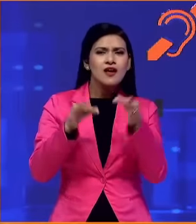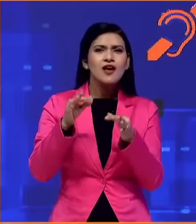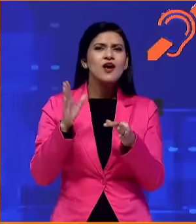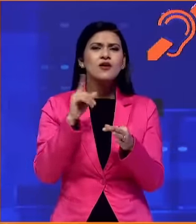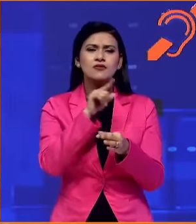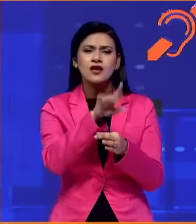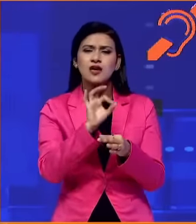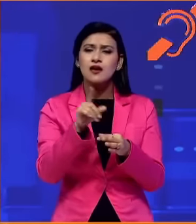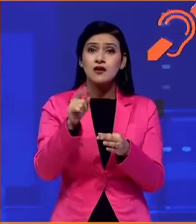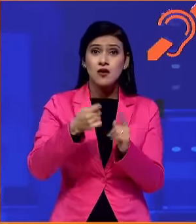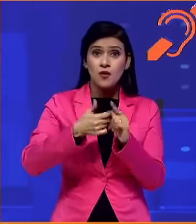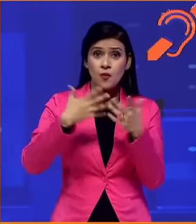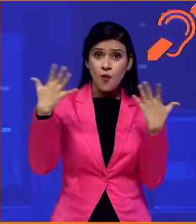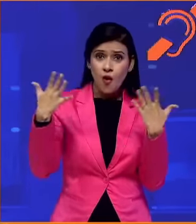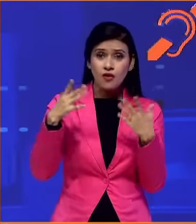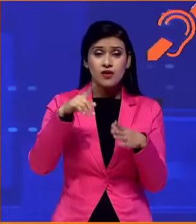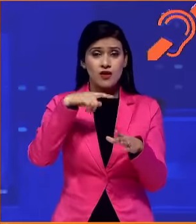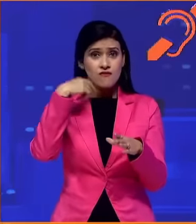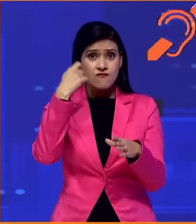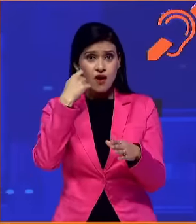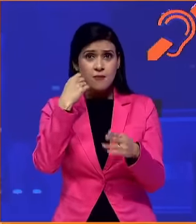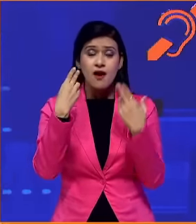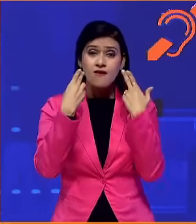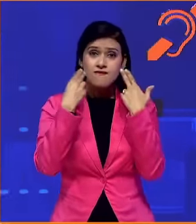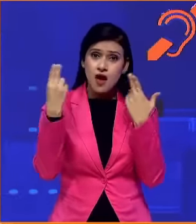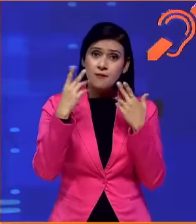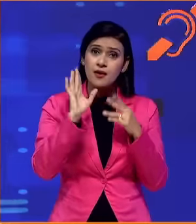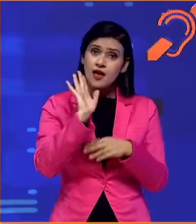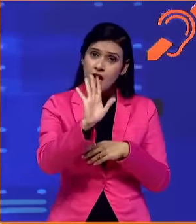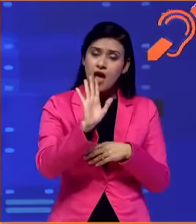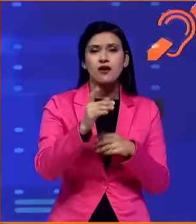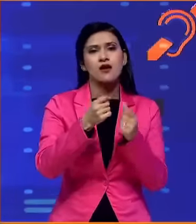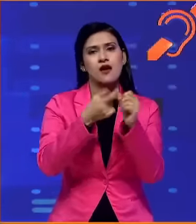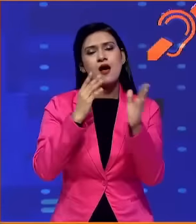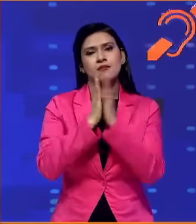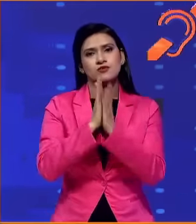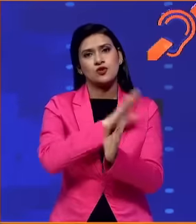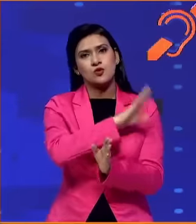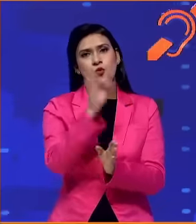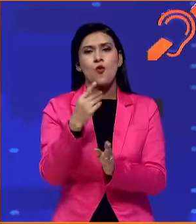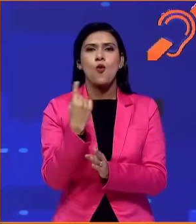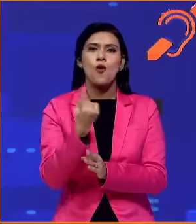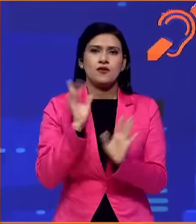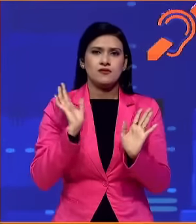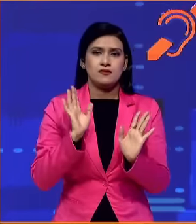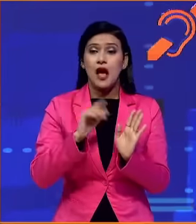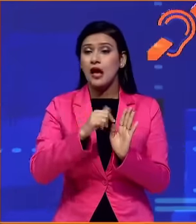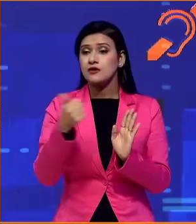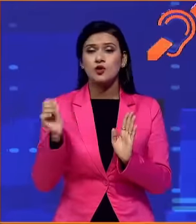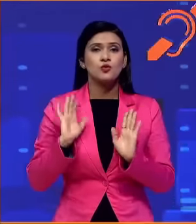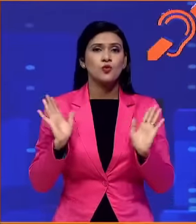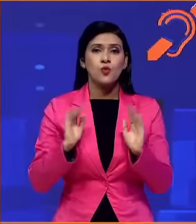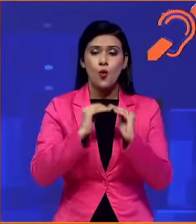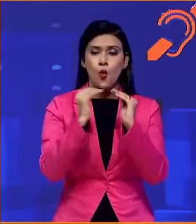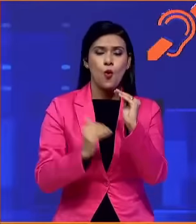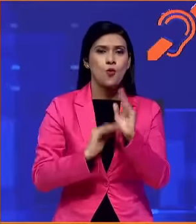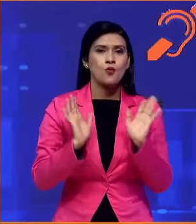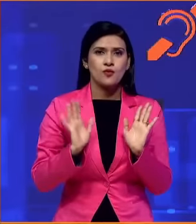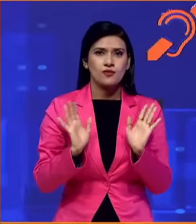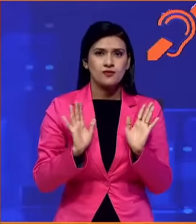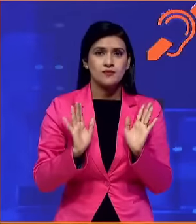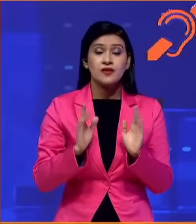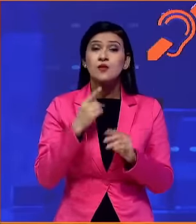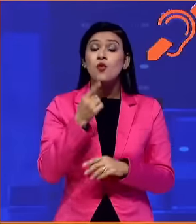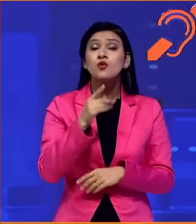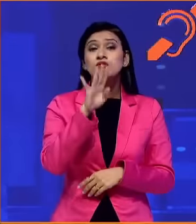याकोईप्रसिद्धव्यक्तिहों,तभी आपकोकियाजाताहै,इसलिएनहींकिआप रामभक्तहैं? सचिन,इसमेंदोबातेंथीं: पहली,4,500संत